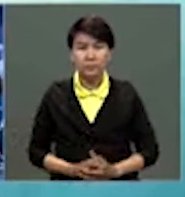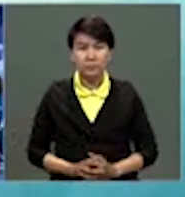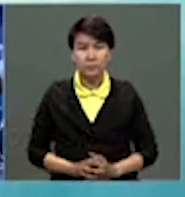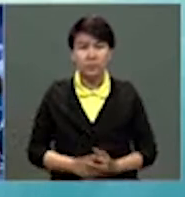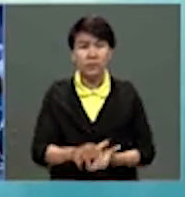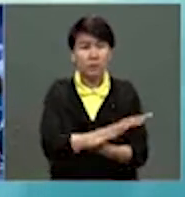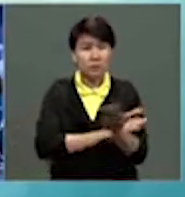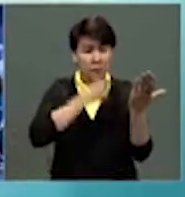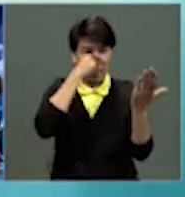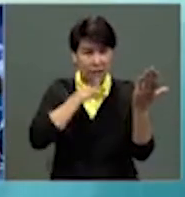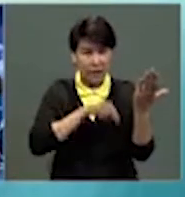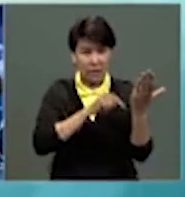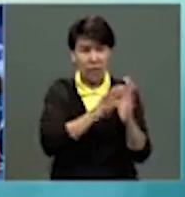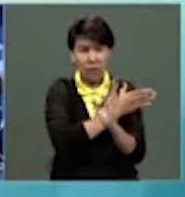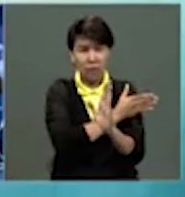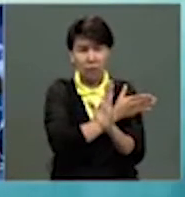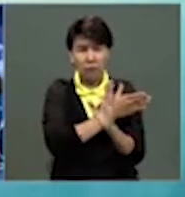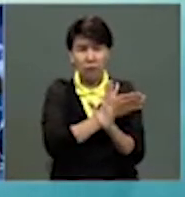นี้คนที่เดินทางกลับมากลุ่มนี้ก็ยังใหญ่อู่อินโดนีเซียก็ยังเป็นพันครับพันแปดร้อยกว่านะครับนี่คือสิ่งที่เป็นสถานการณ์ทั่วโลกเพราะฉะนั้นถ้าพูดถึงว่าไทยเราเป็น0